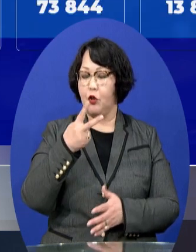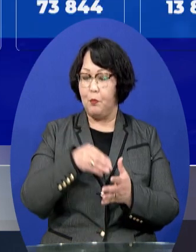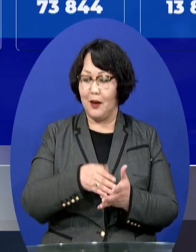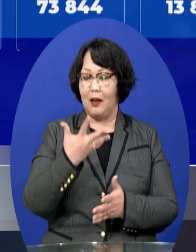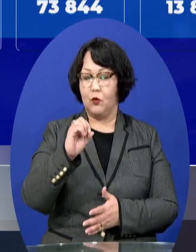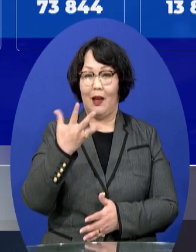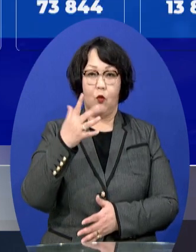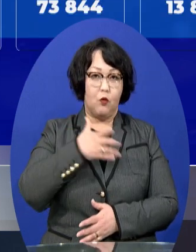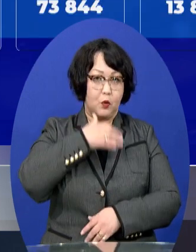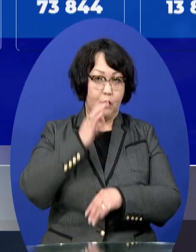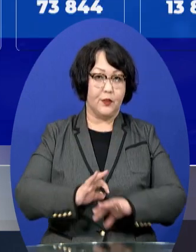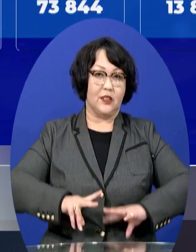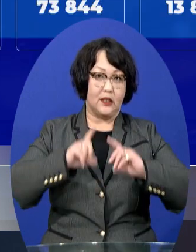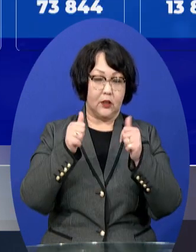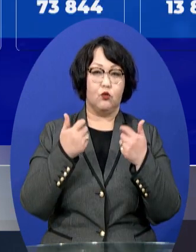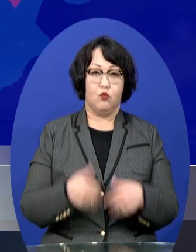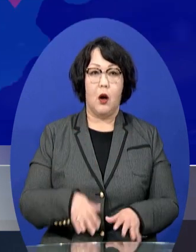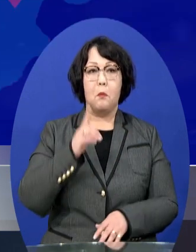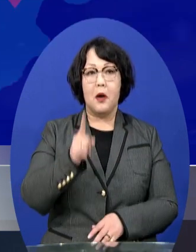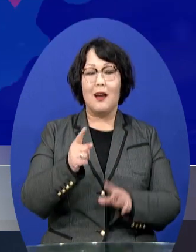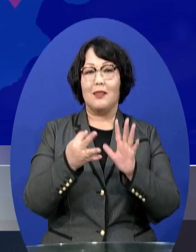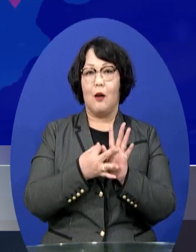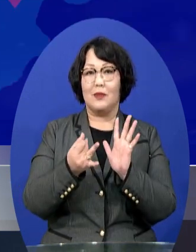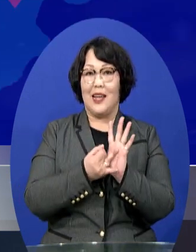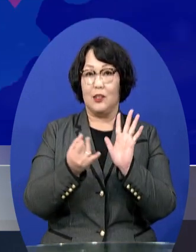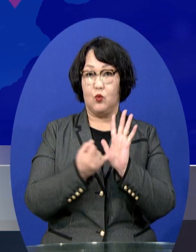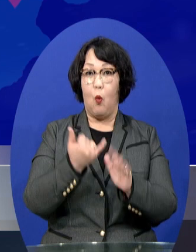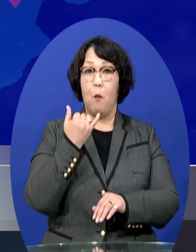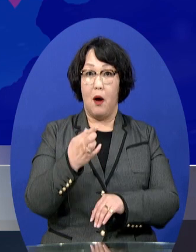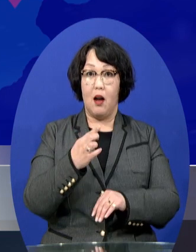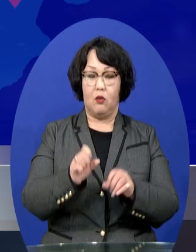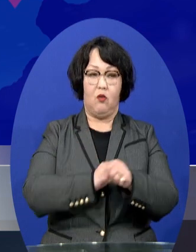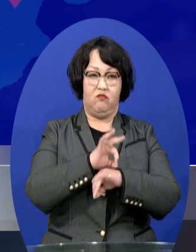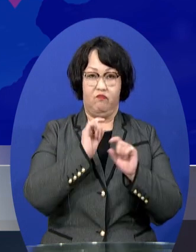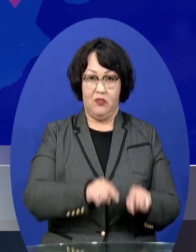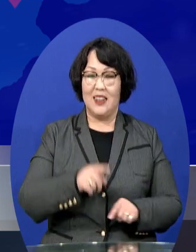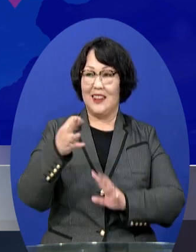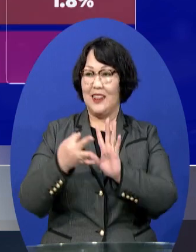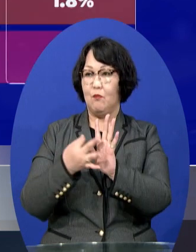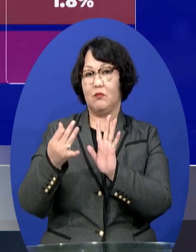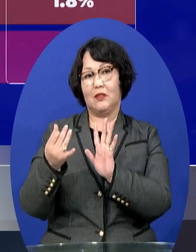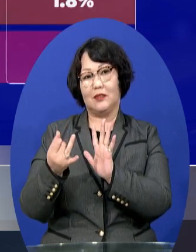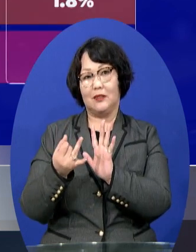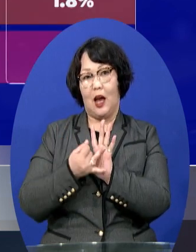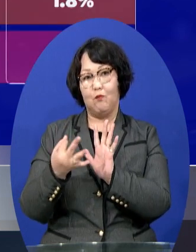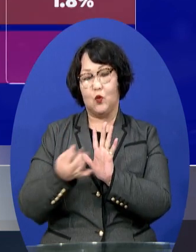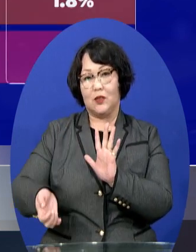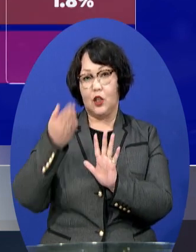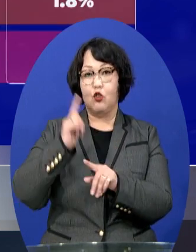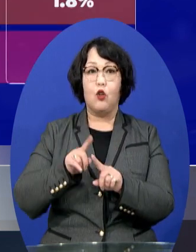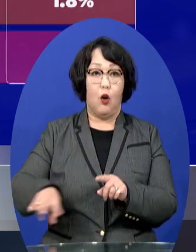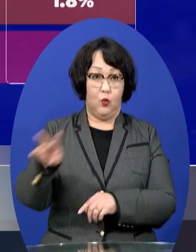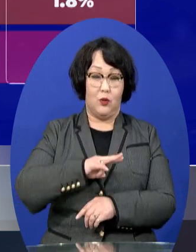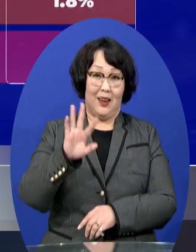тахлын халдвараар өвчлсөн иргэдийн 1876 нийслэлд 860 нь хөдөө орон нутагт халдвар авч 11 хүн насварсан мэдээтэй